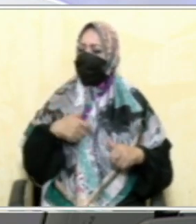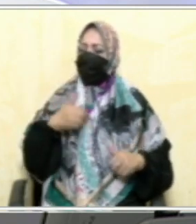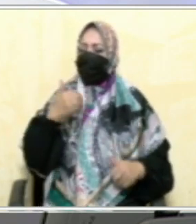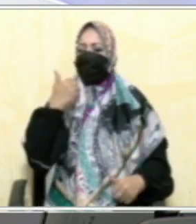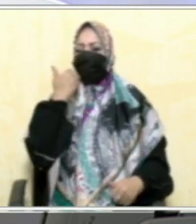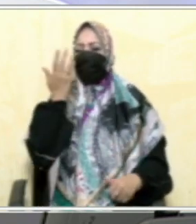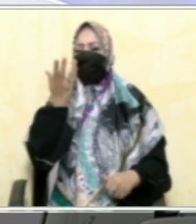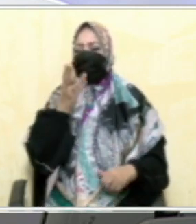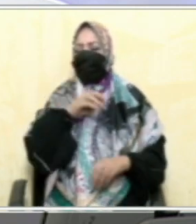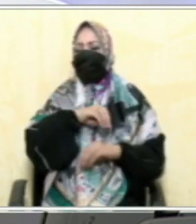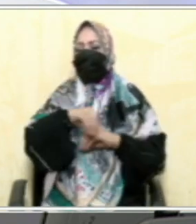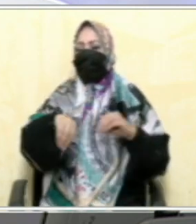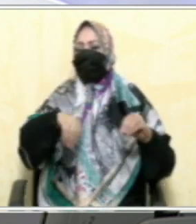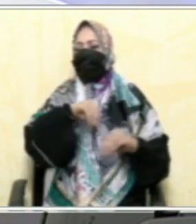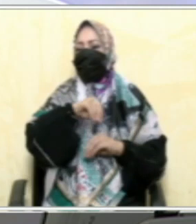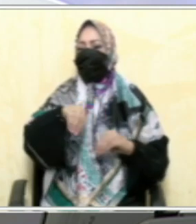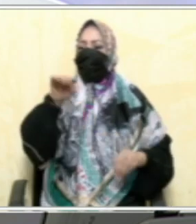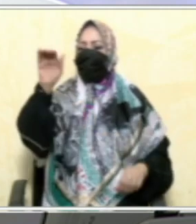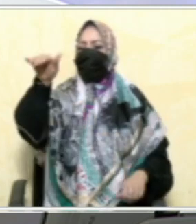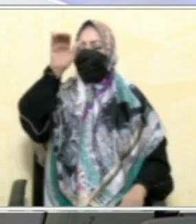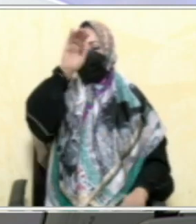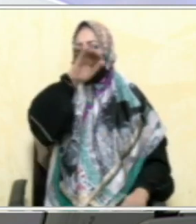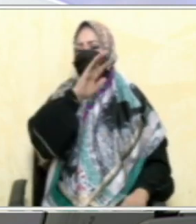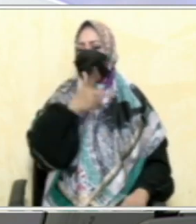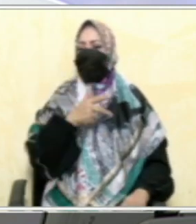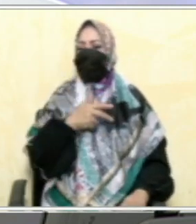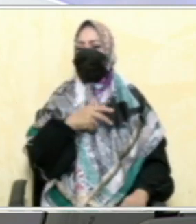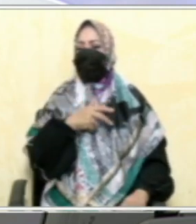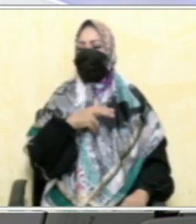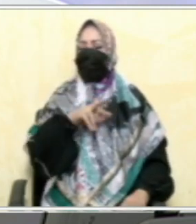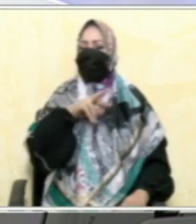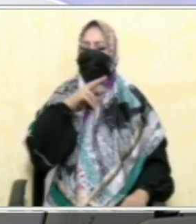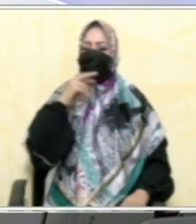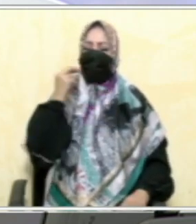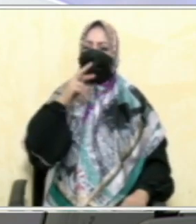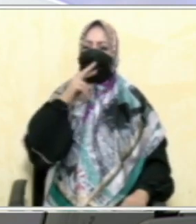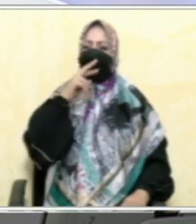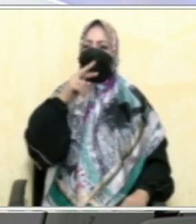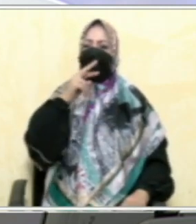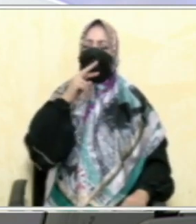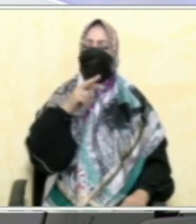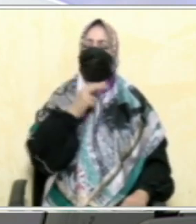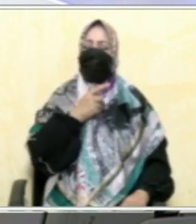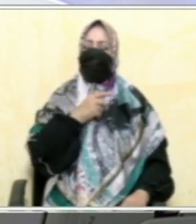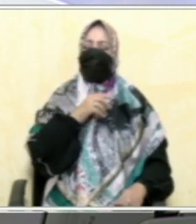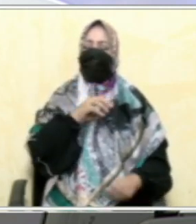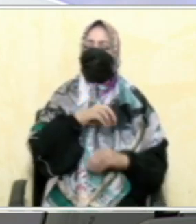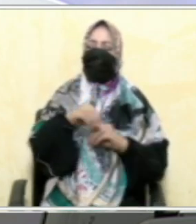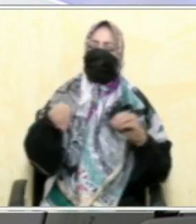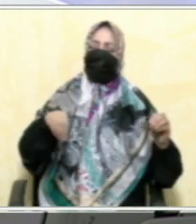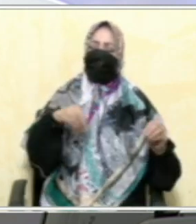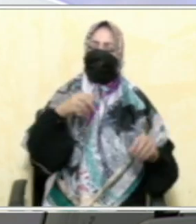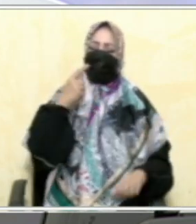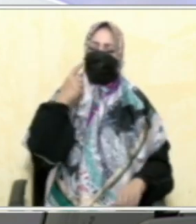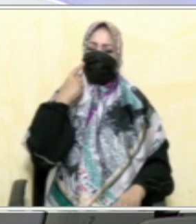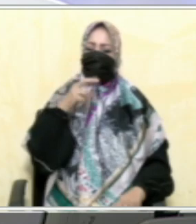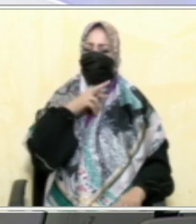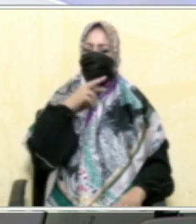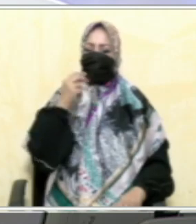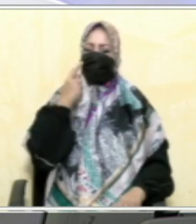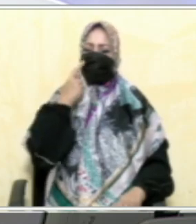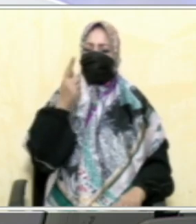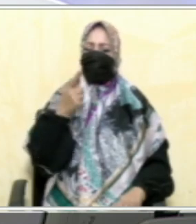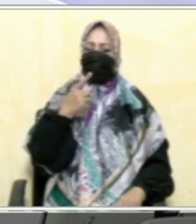عليه في القرآن وبينه، وبين خطره وجعله من الكبائر، وجعل تركه من